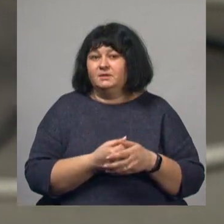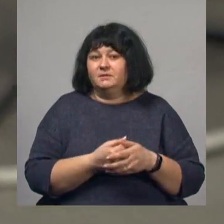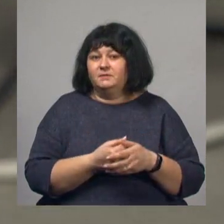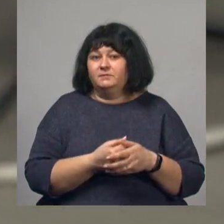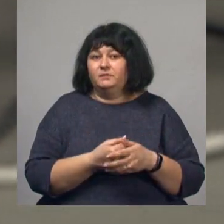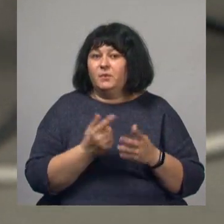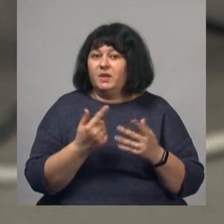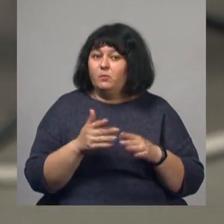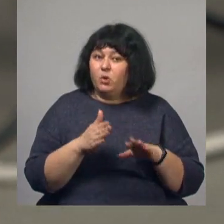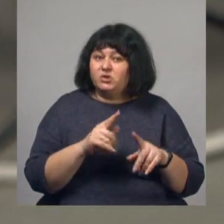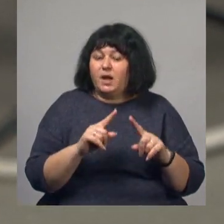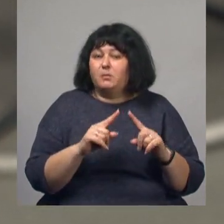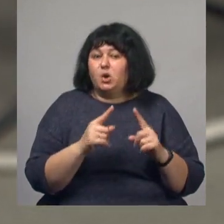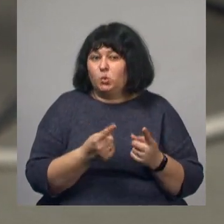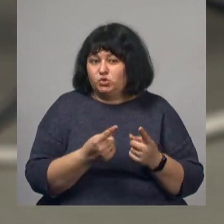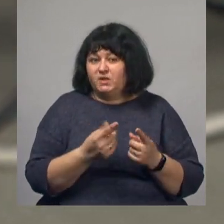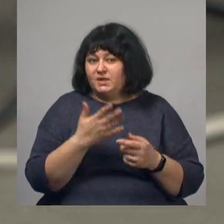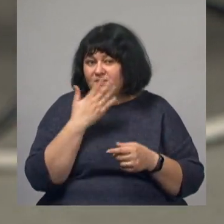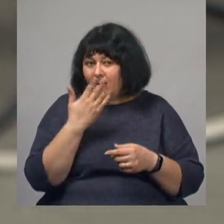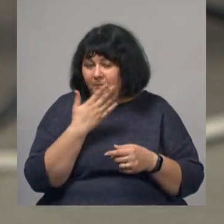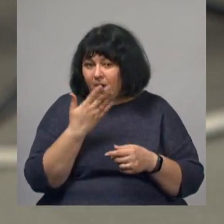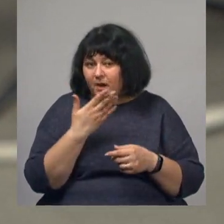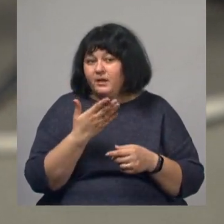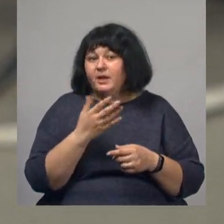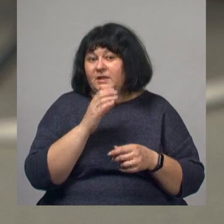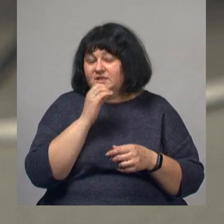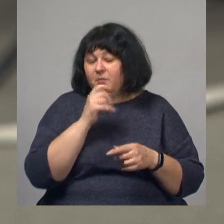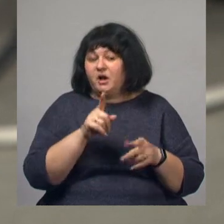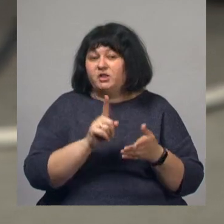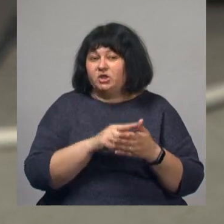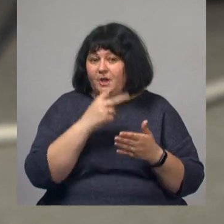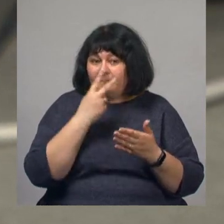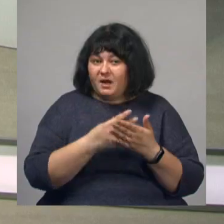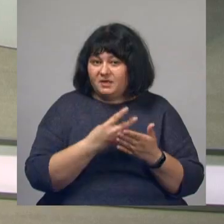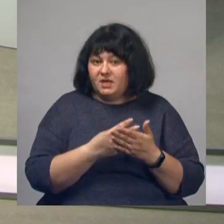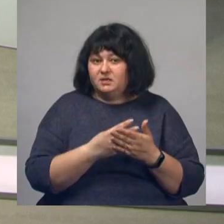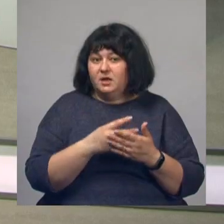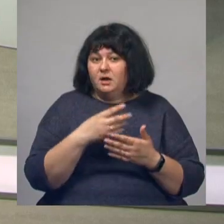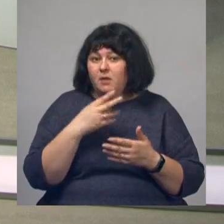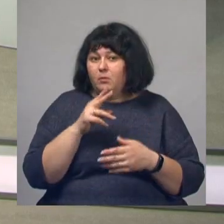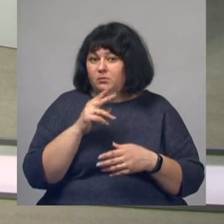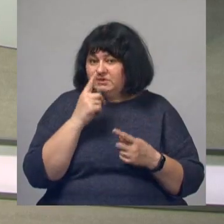И после обнаружения искомого запаха собака должна показать сигнальную позу.